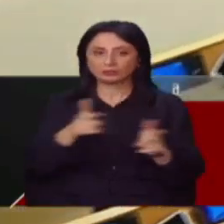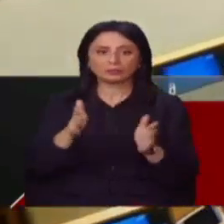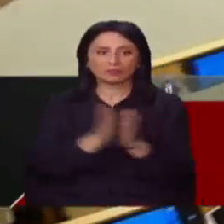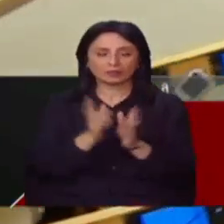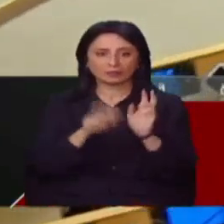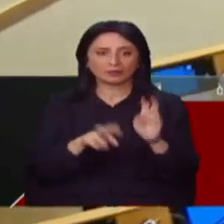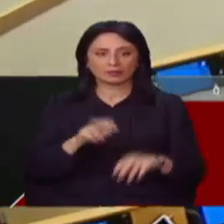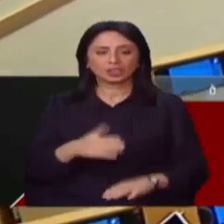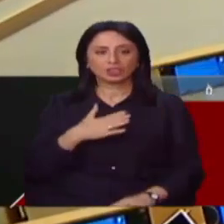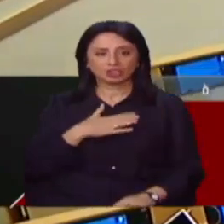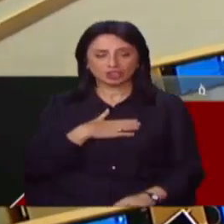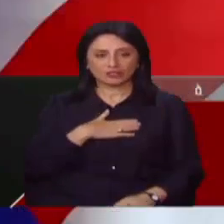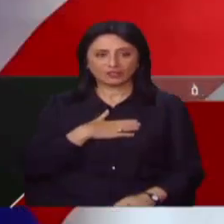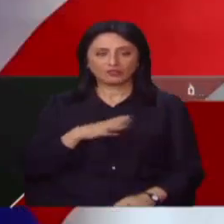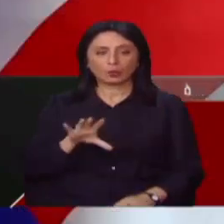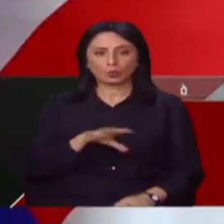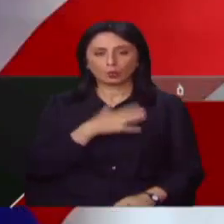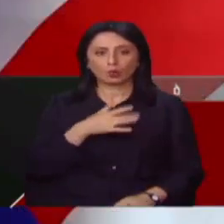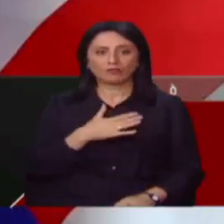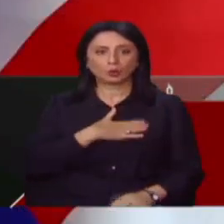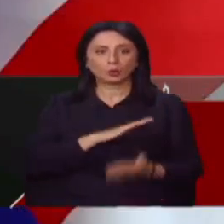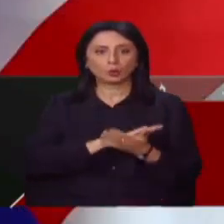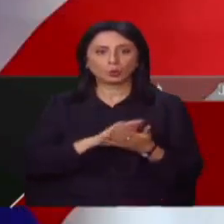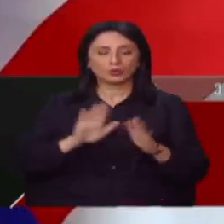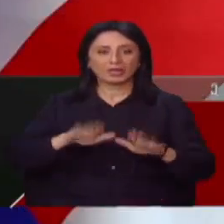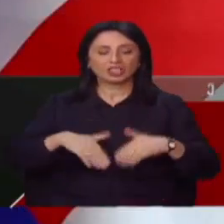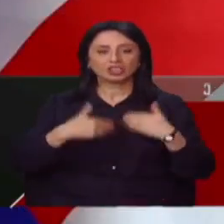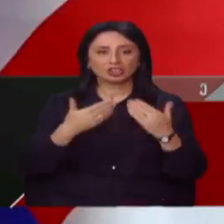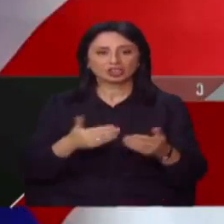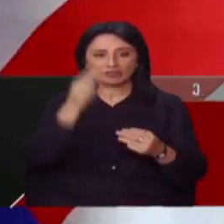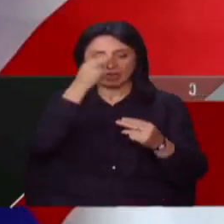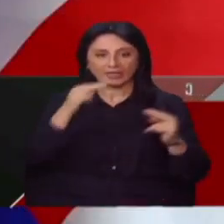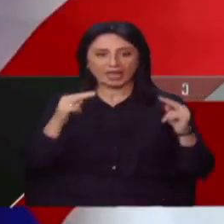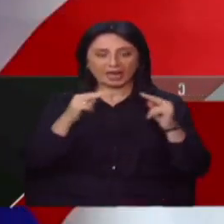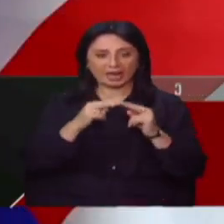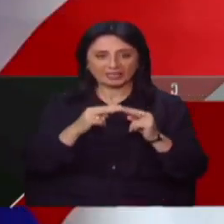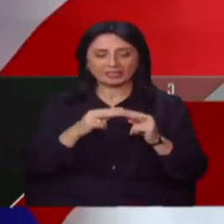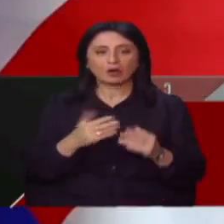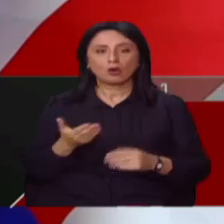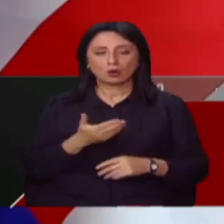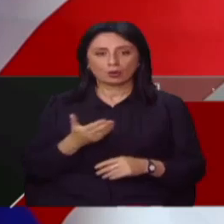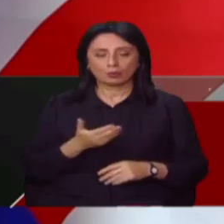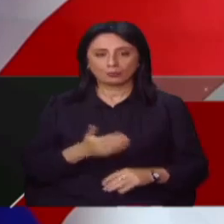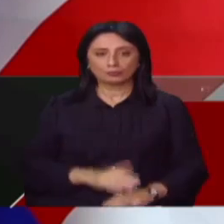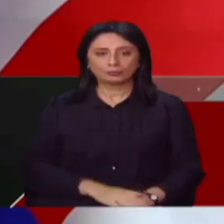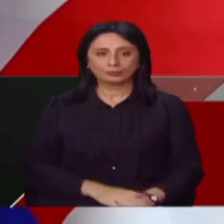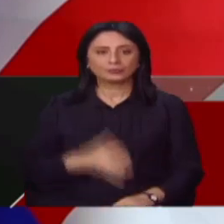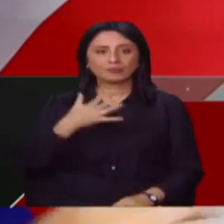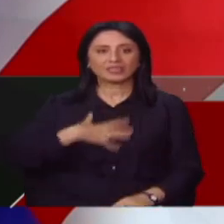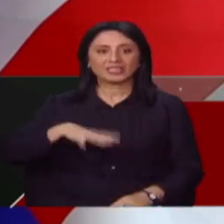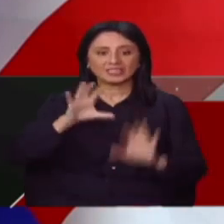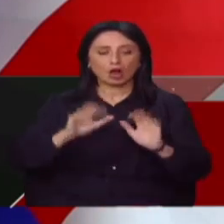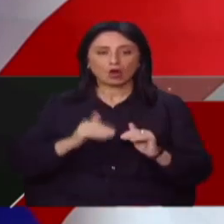ითხოვს. ჩვენ ჰქონდა ეს გულწრფელი შეთავაზება ეკლესიასთან, რომ